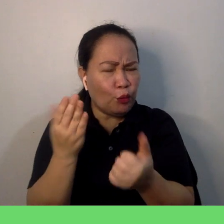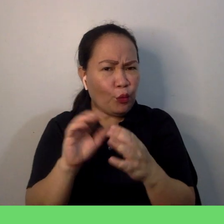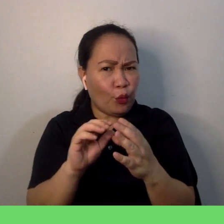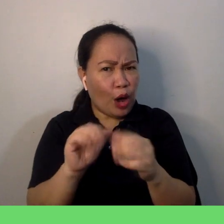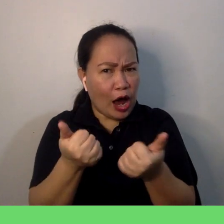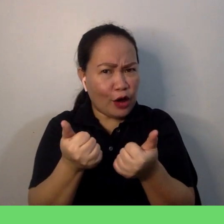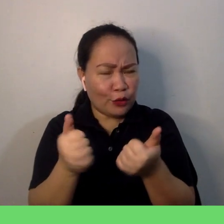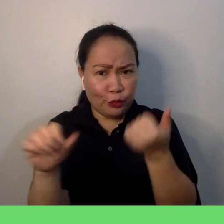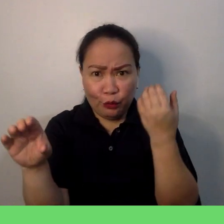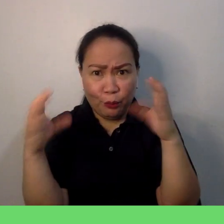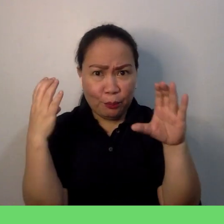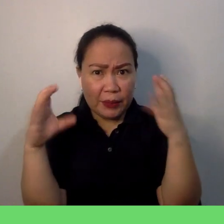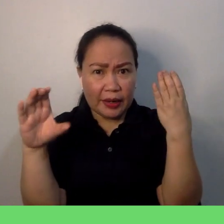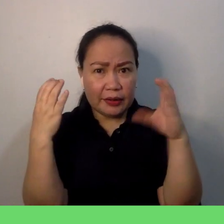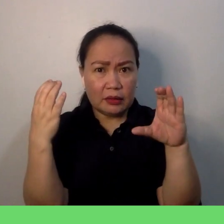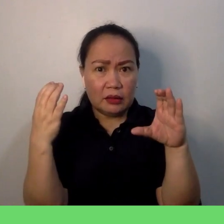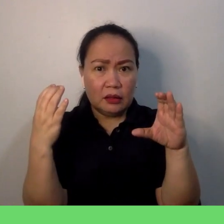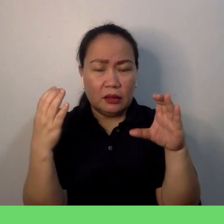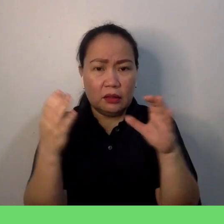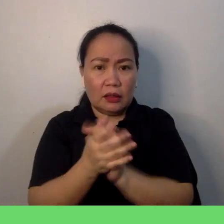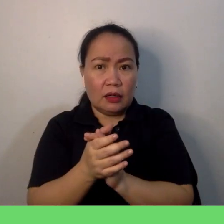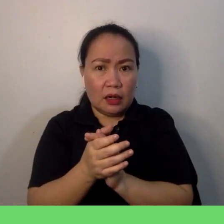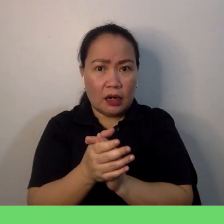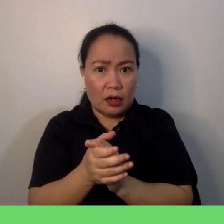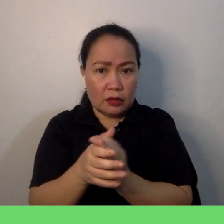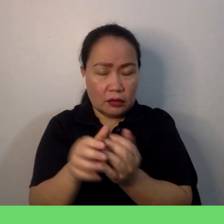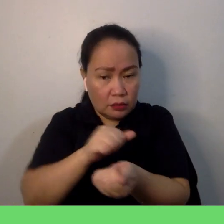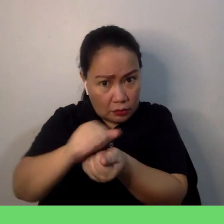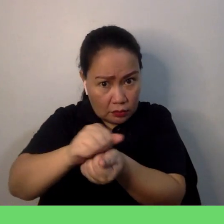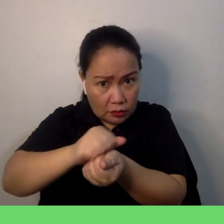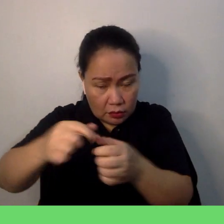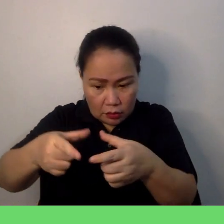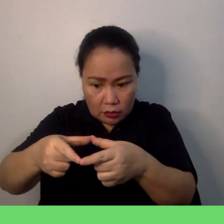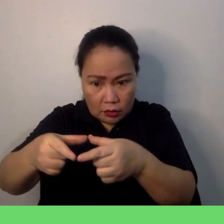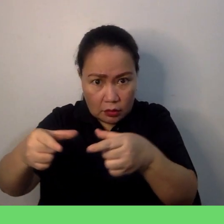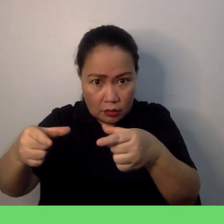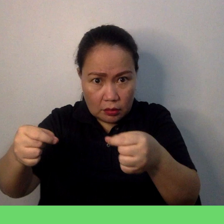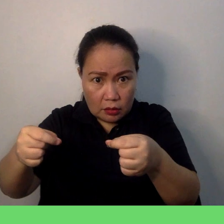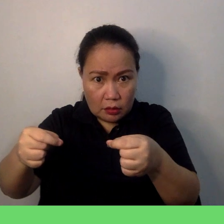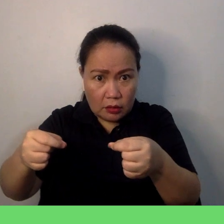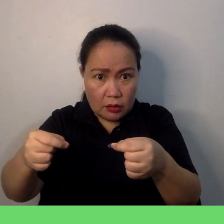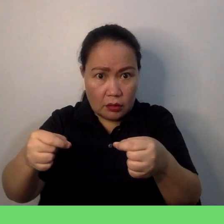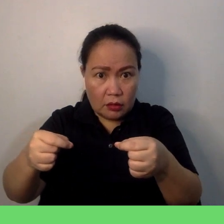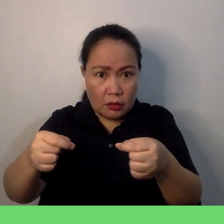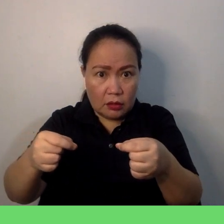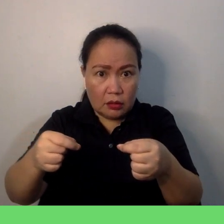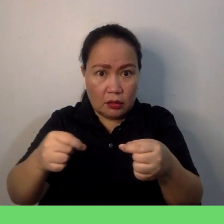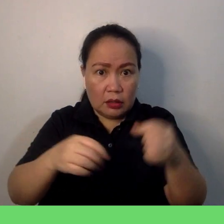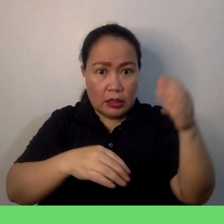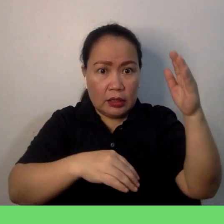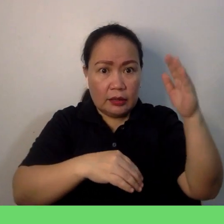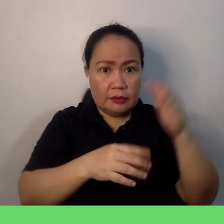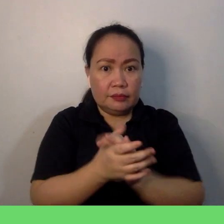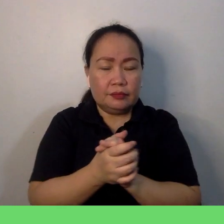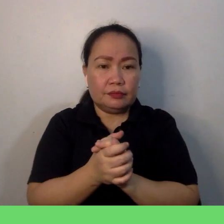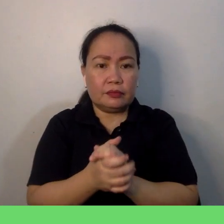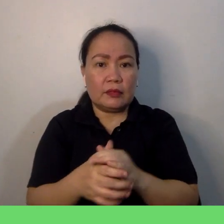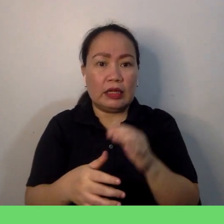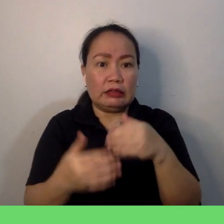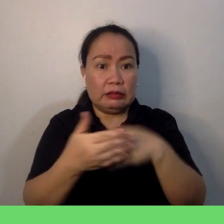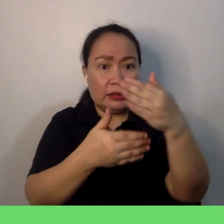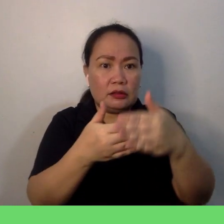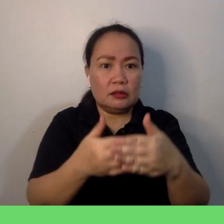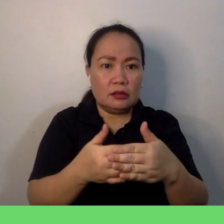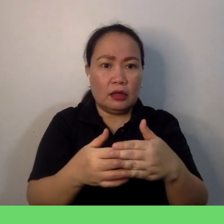itong detergent bar sa ibang ginagamit sa panlaba. And then, we also have crazy sale up to